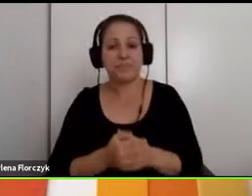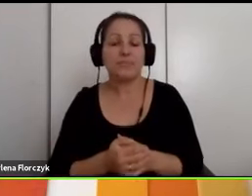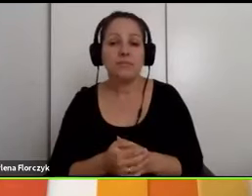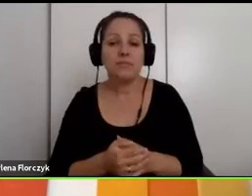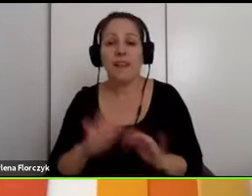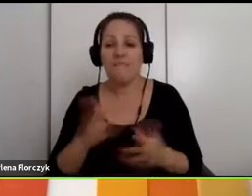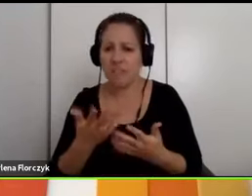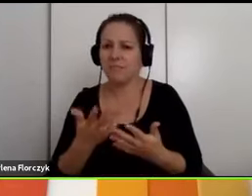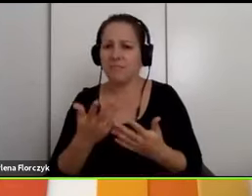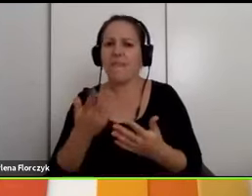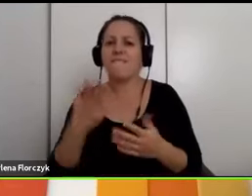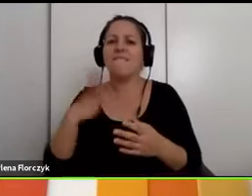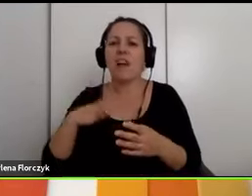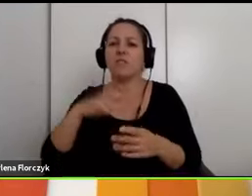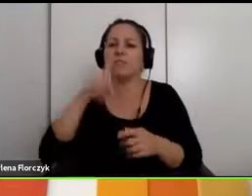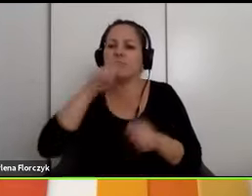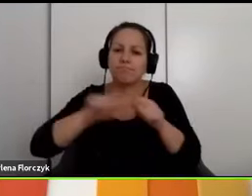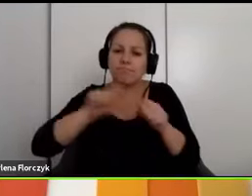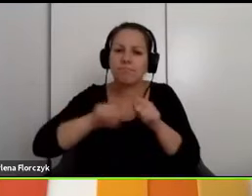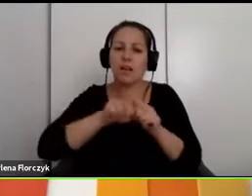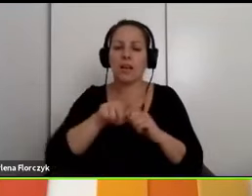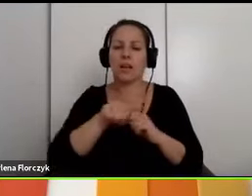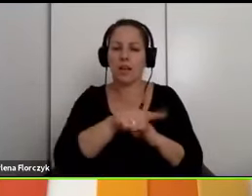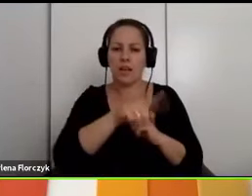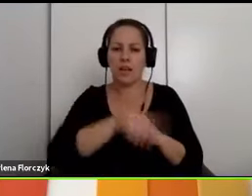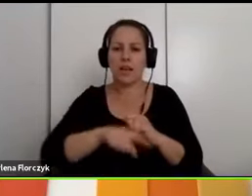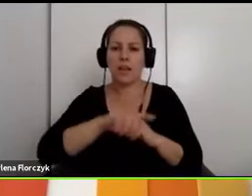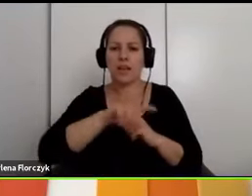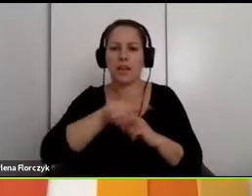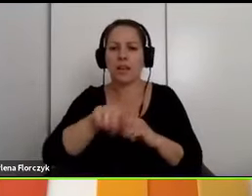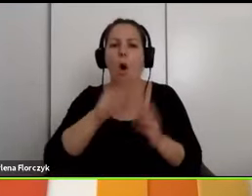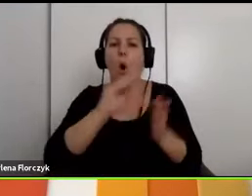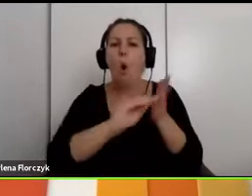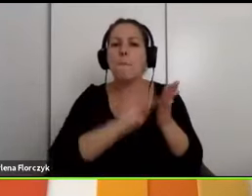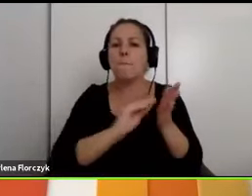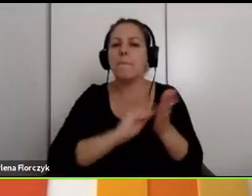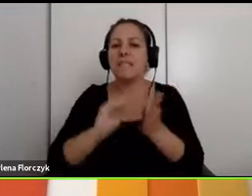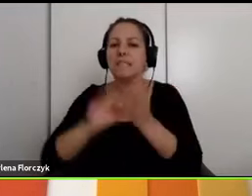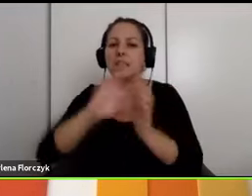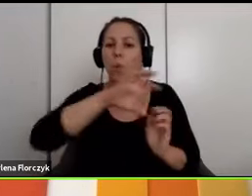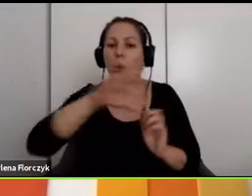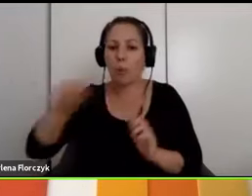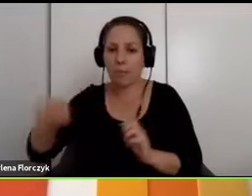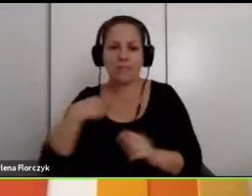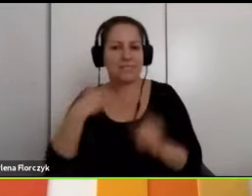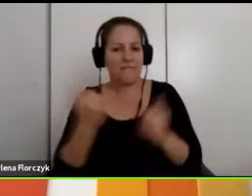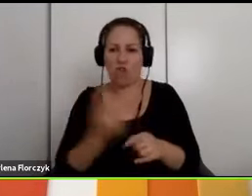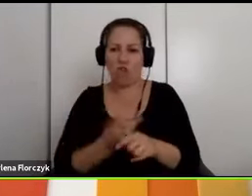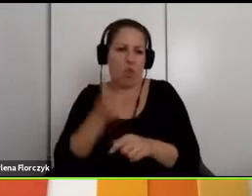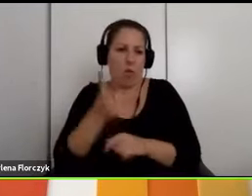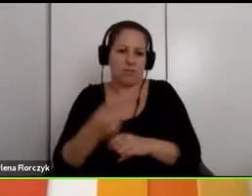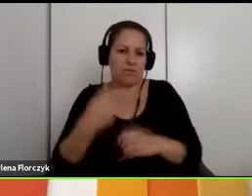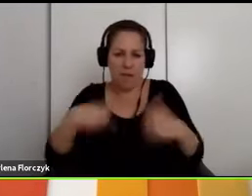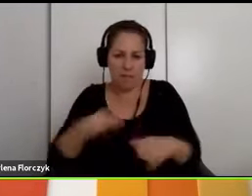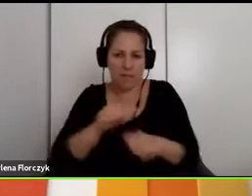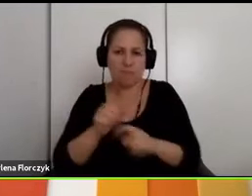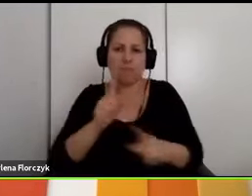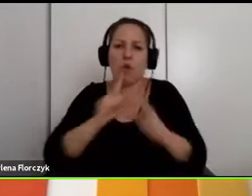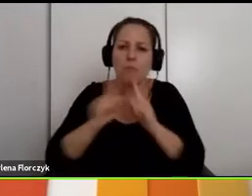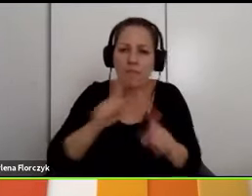Więc warto jakby sprawdzić rzeczywiście te konkretne opisy. My też jesteśmy zawsze dostępni, możemy rozmawiać.